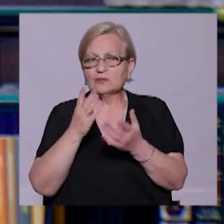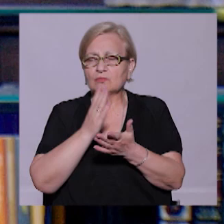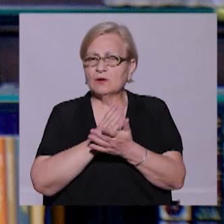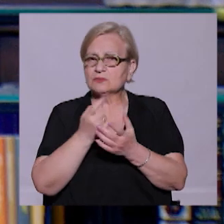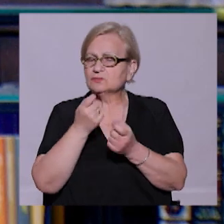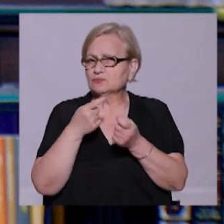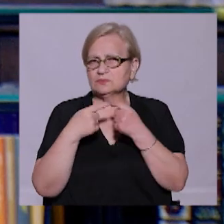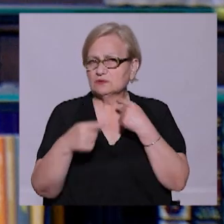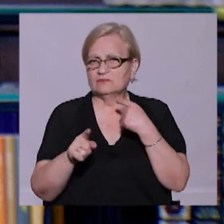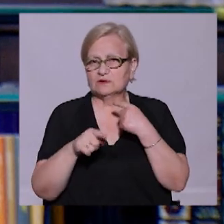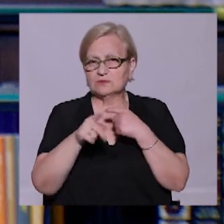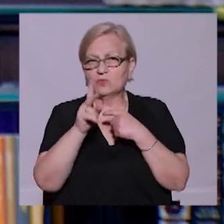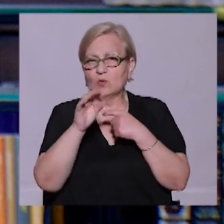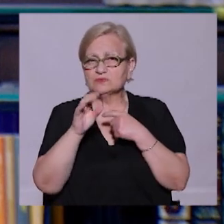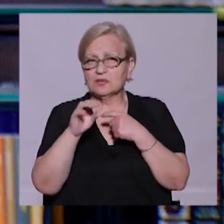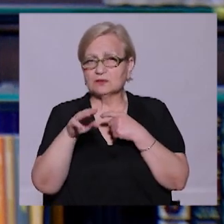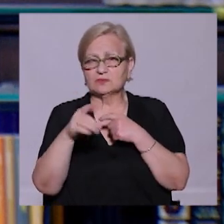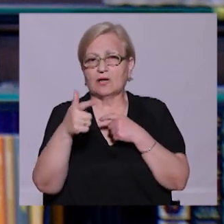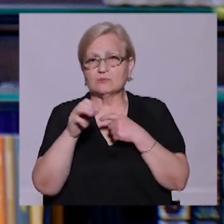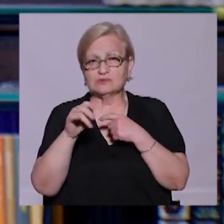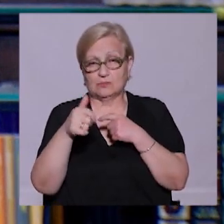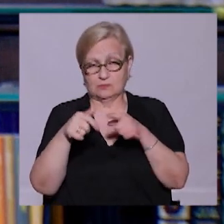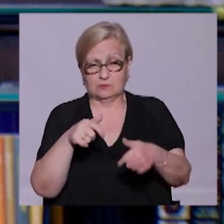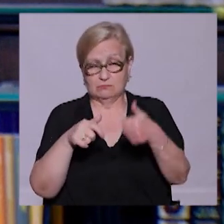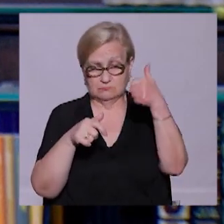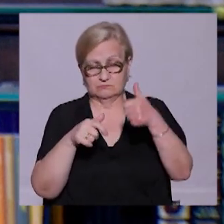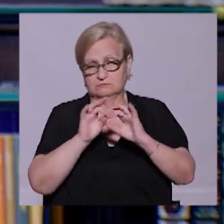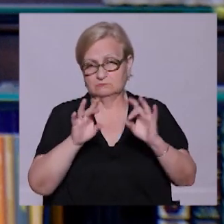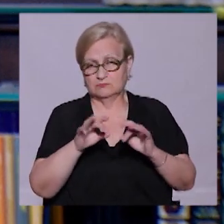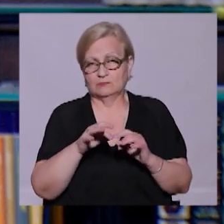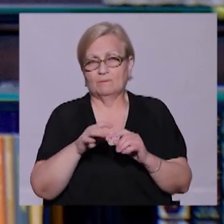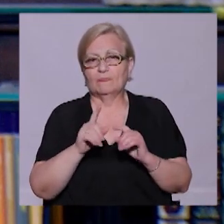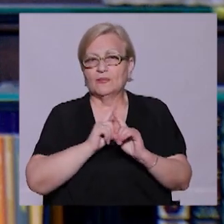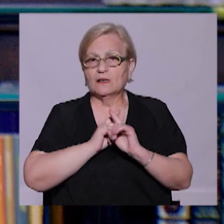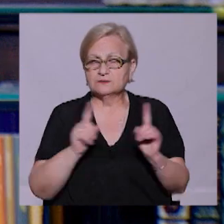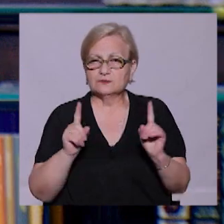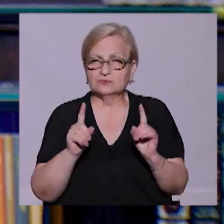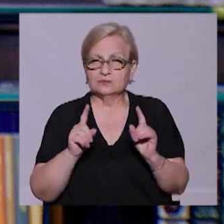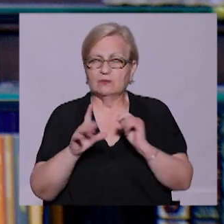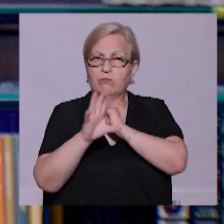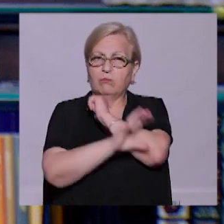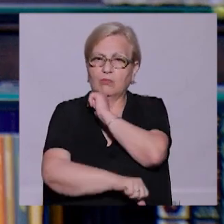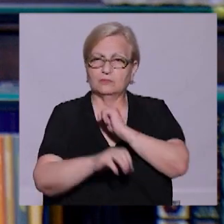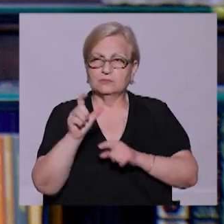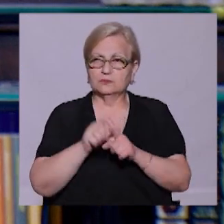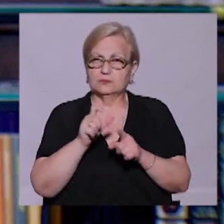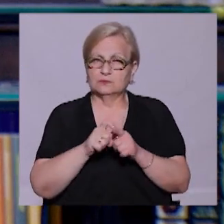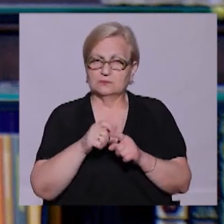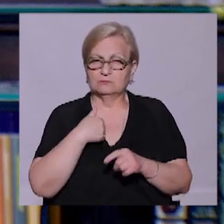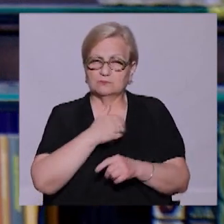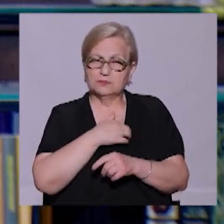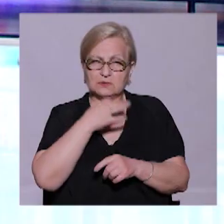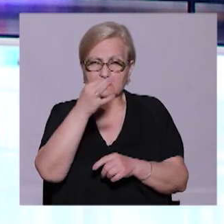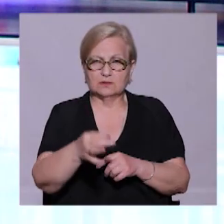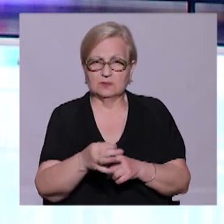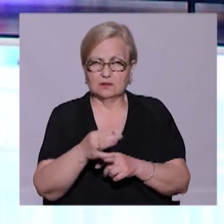სხვაგვარი კონსტანტინე გამსახურდიას პირველ თქმაც, ანუ პროლოგიც, და განსაკუთრებით ბოლო სიტყვა, რომელიც მინდა